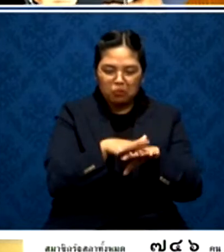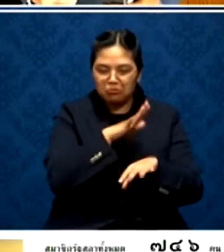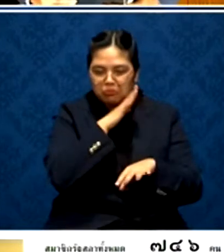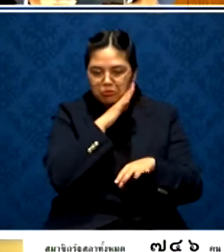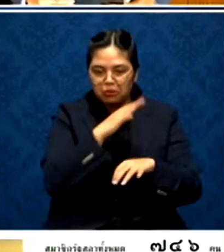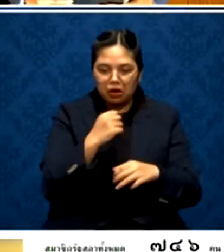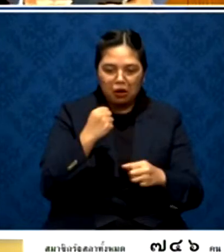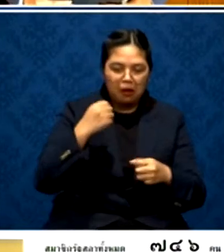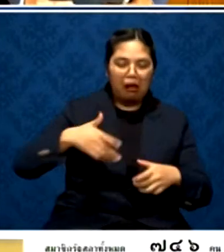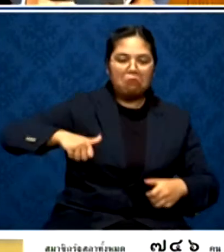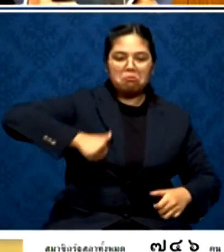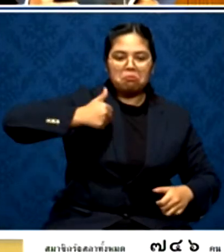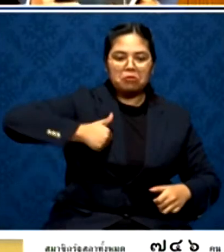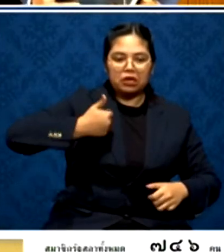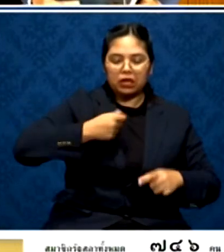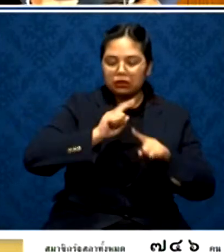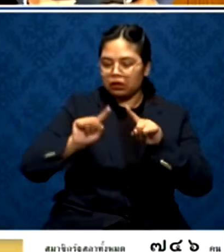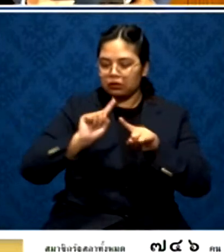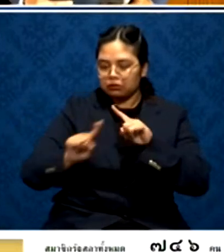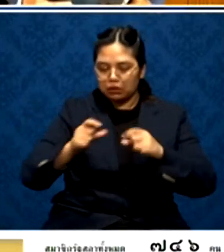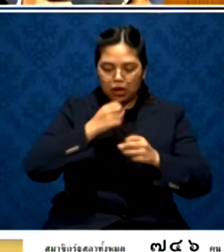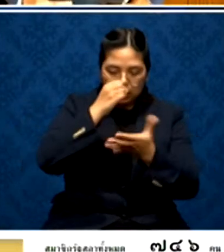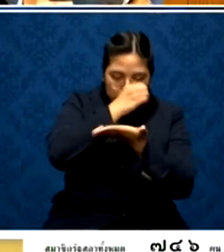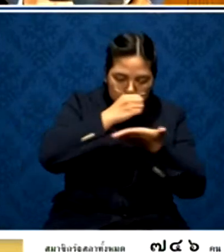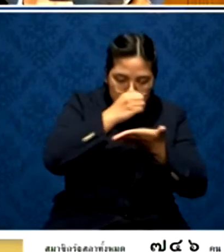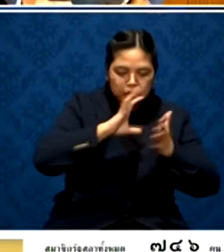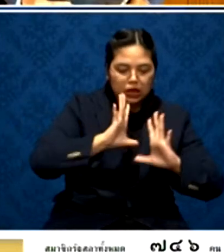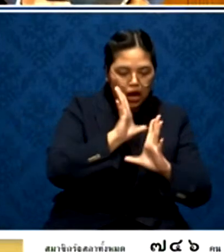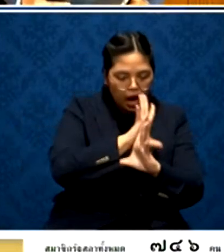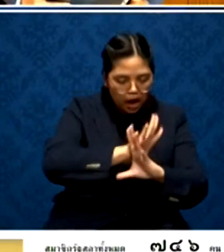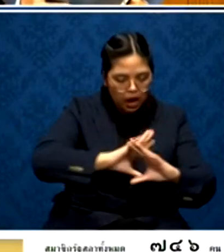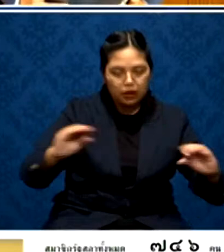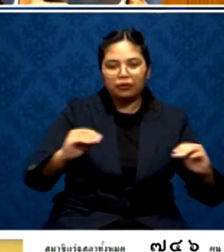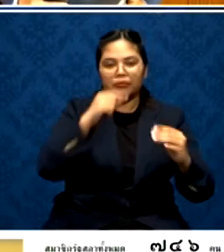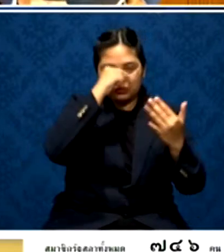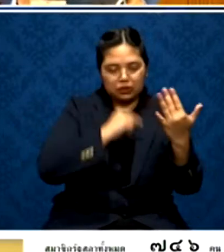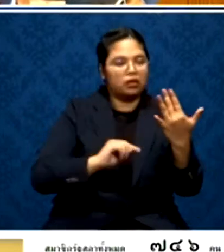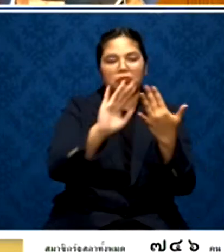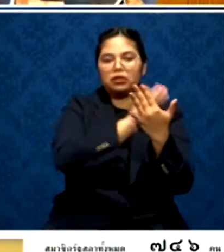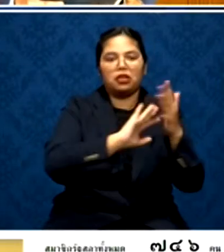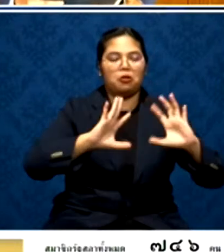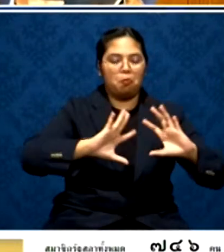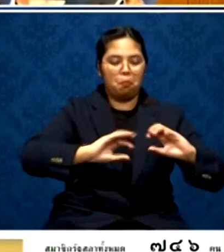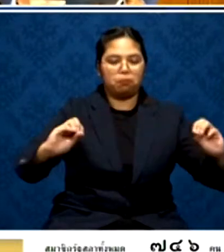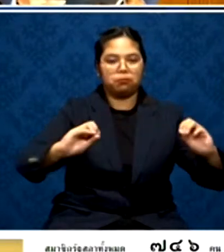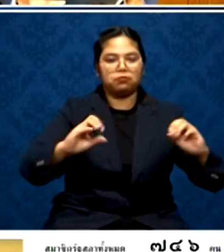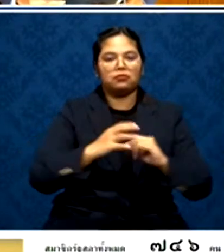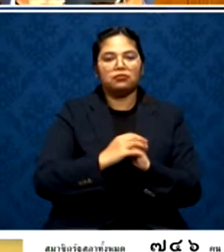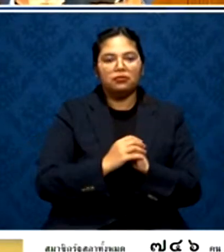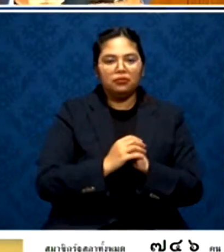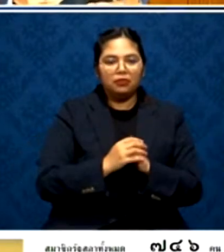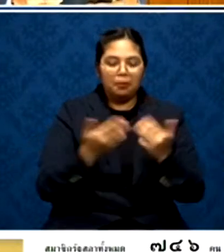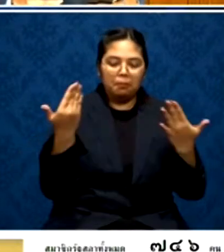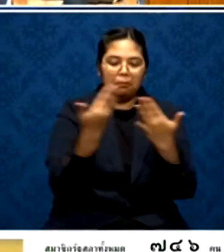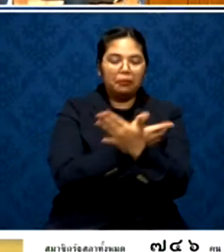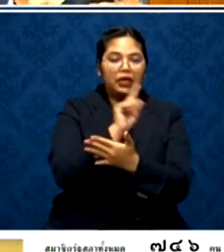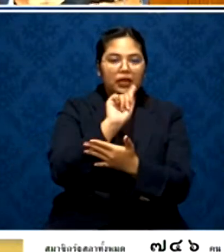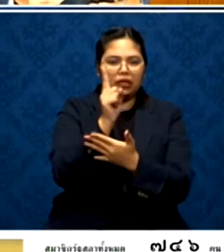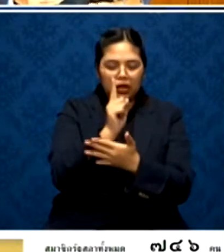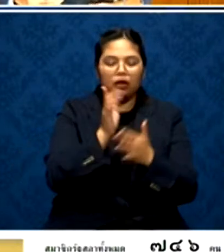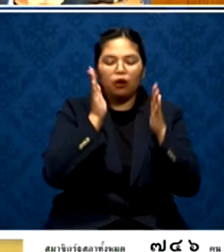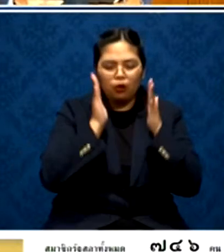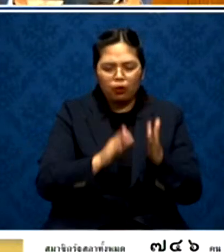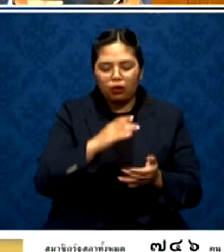าเสพติดให้หมดไปจากสังคมไทยโดยยึดหลักการเปลี่ยนผู้เสพเป็นผู้ป่ว